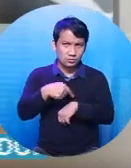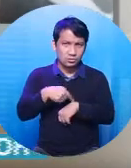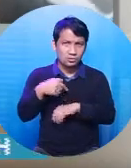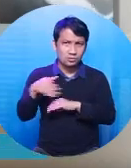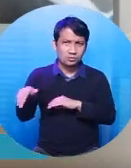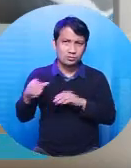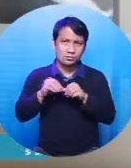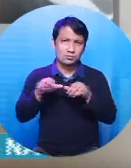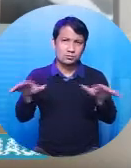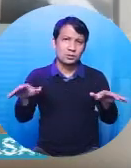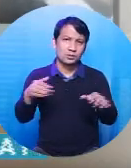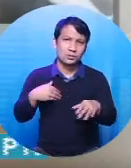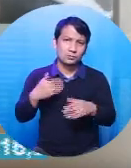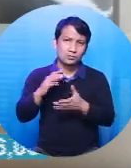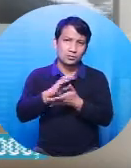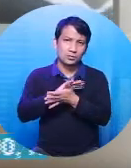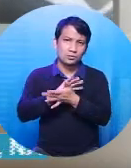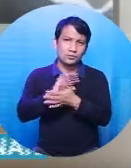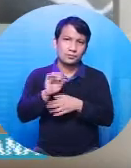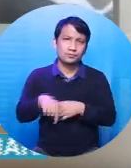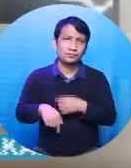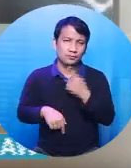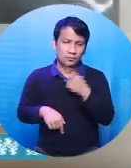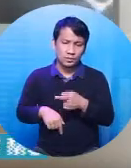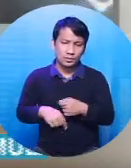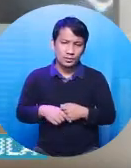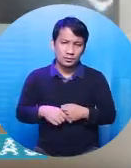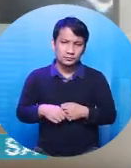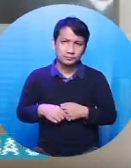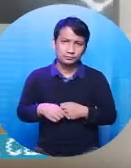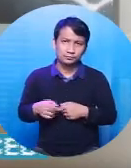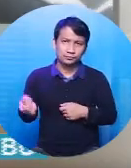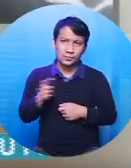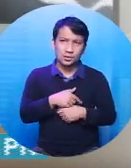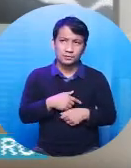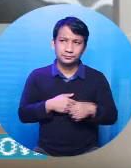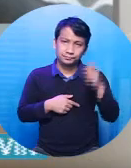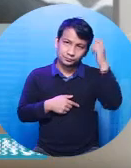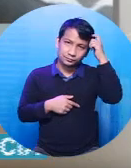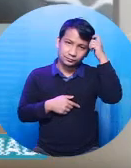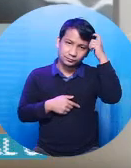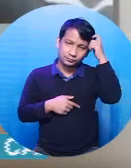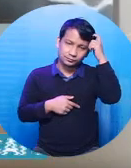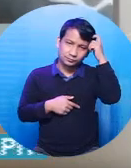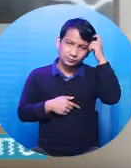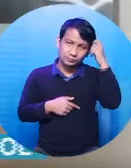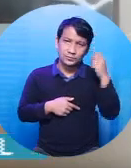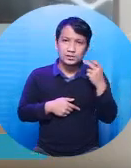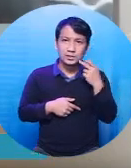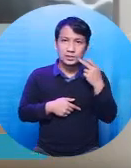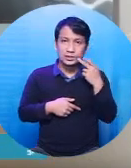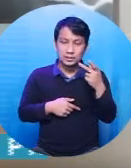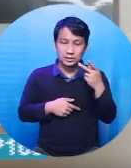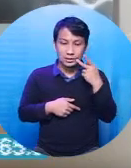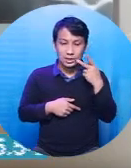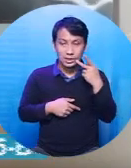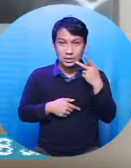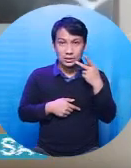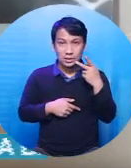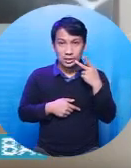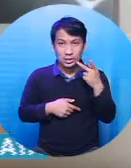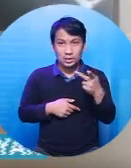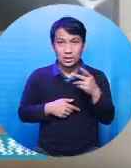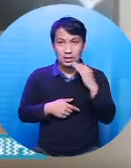ano, may COVID? Sige, sandali mo po, ah. Kayla, anak niyo po ito, ano? Kayla Bender. Kayla?